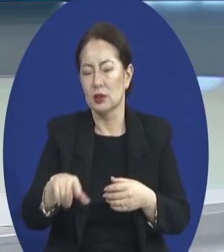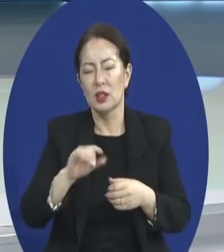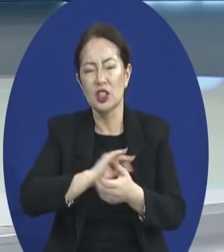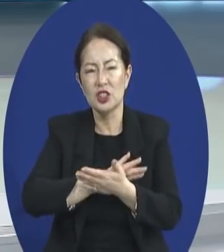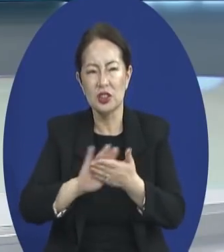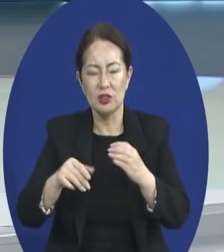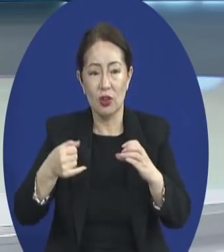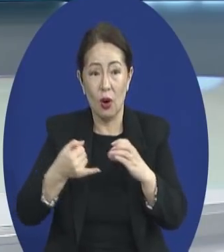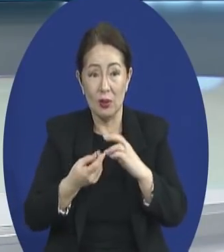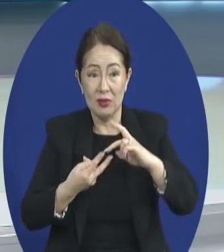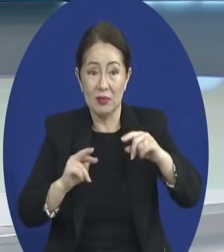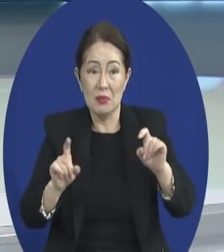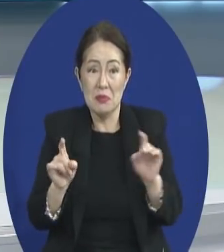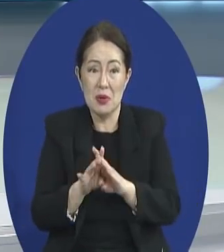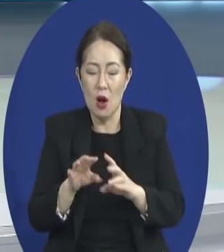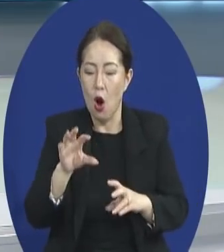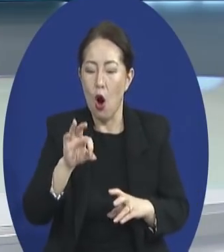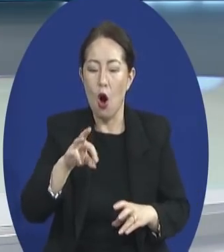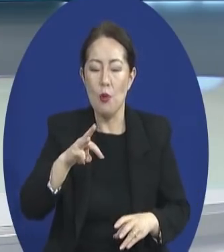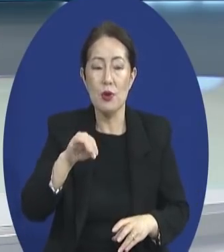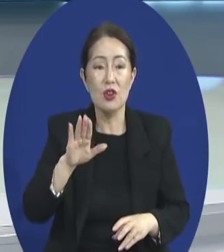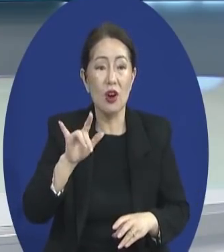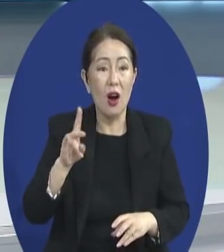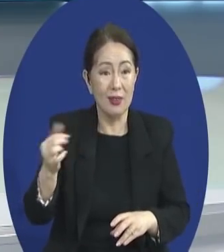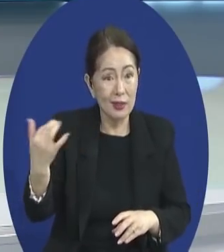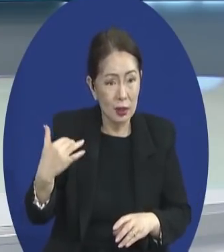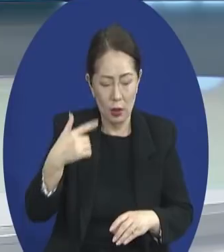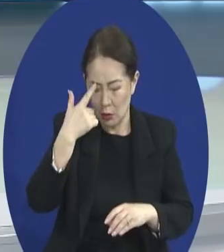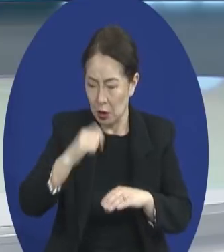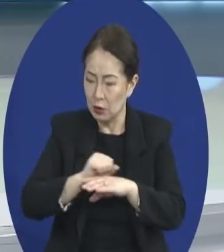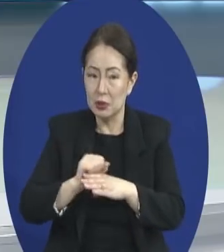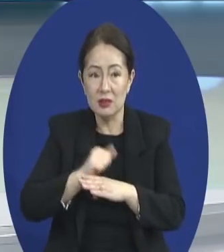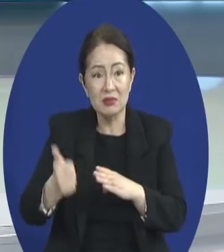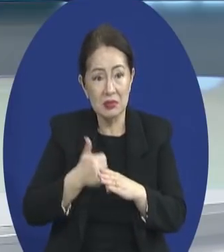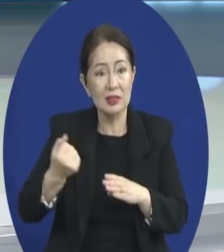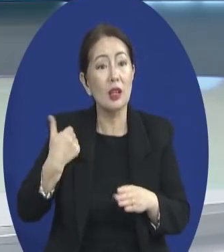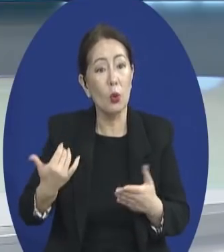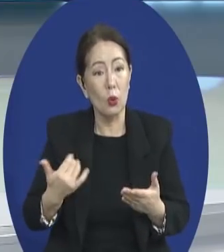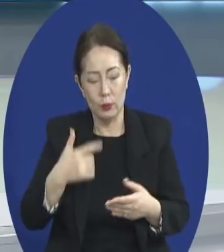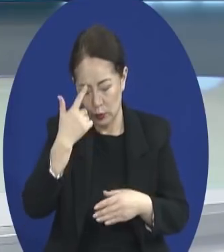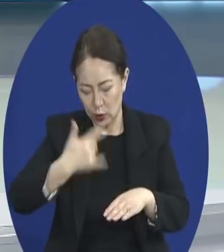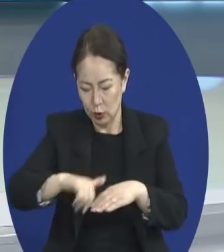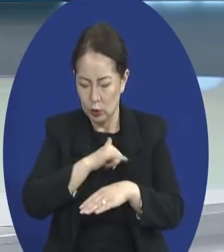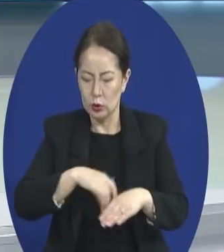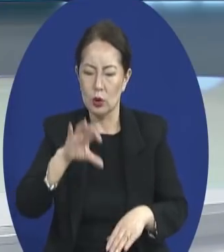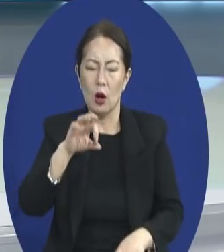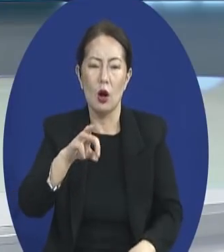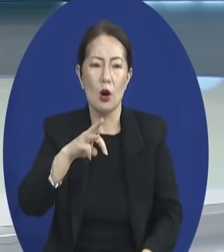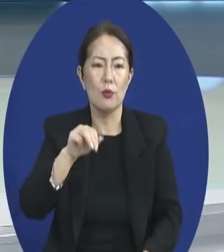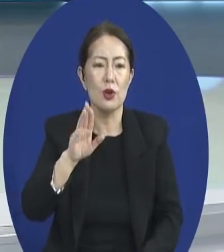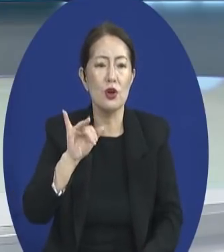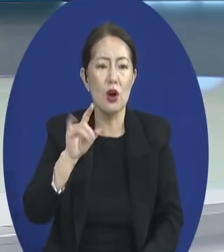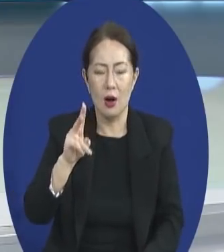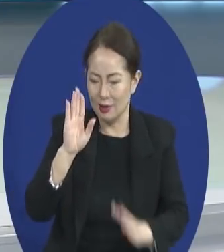шин хувилбарт манай улс бэлэн үү гэсэн асуудлын хүрээнд дараах мэдээллийг бэлтгэлээ. Манай улс омикрон хувилбарыг анхааралтай ажиглаж бэлтгэлийн